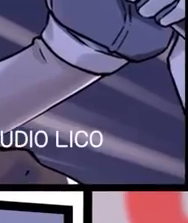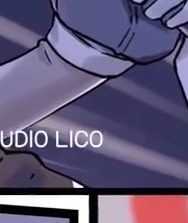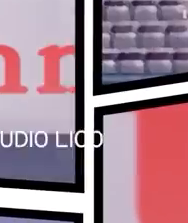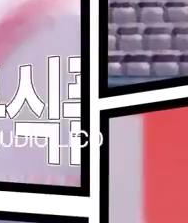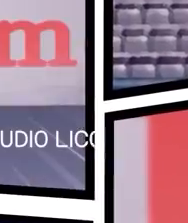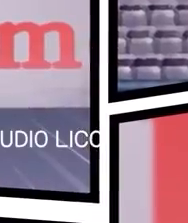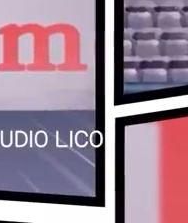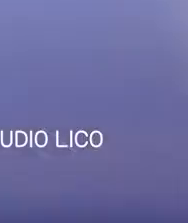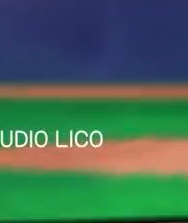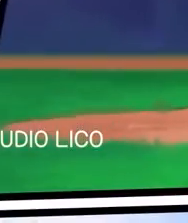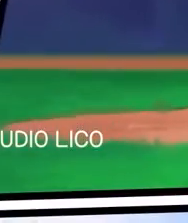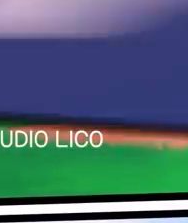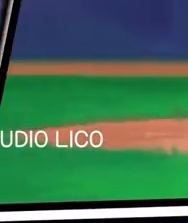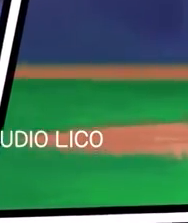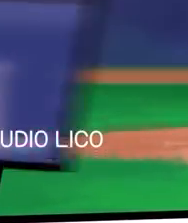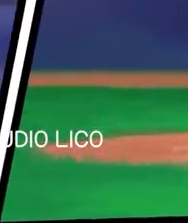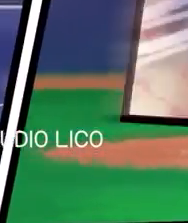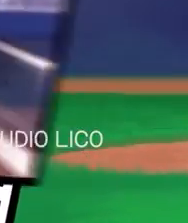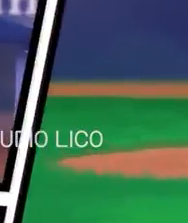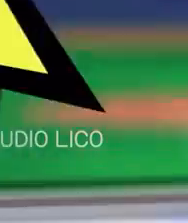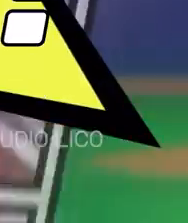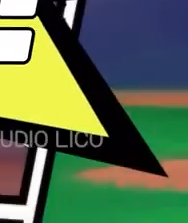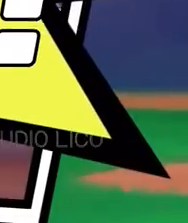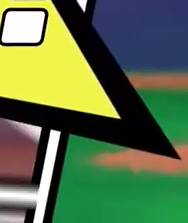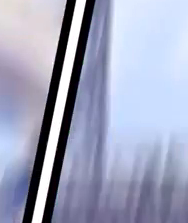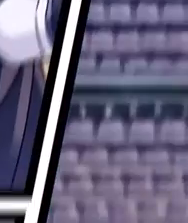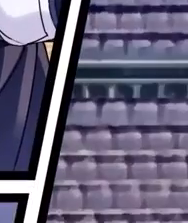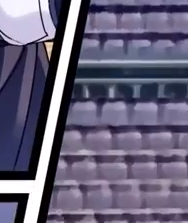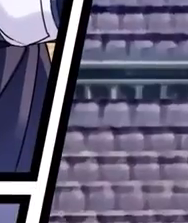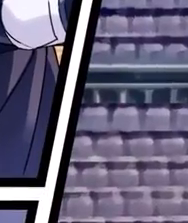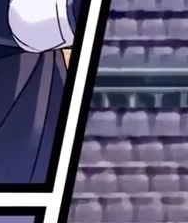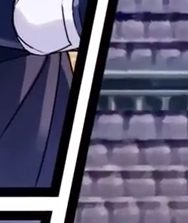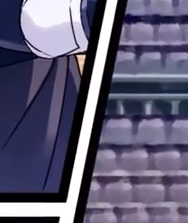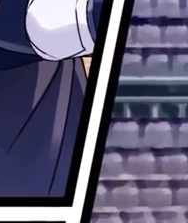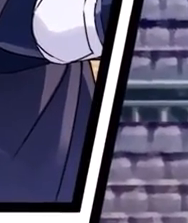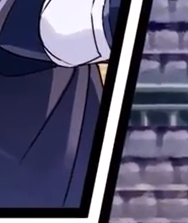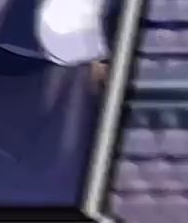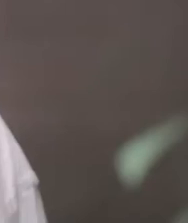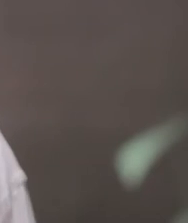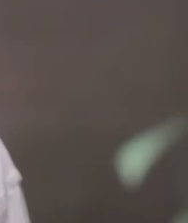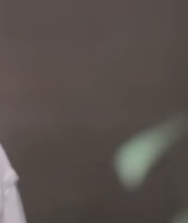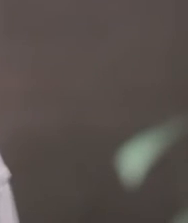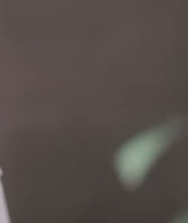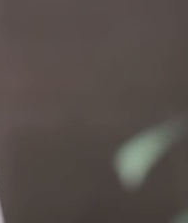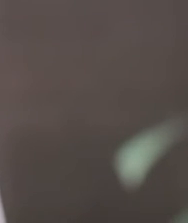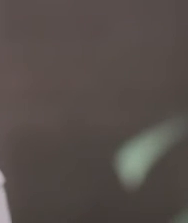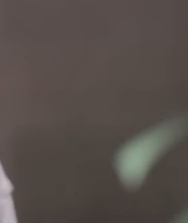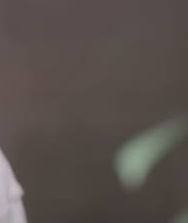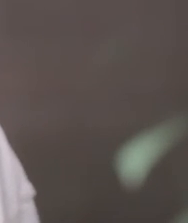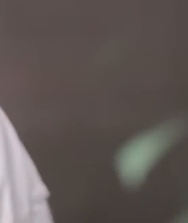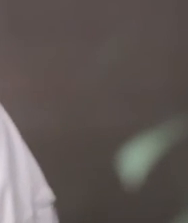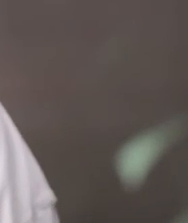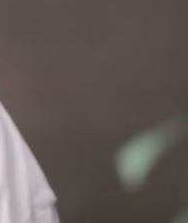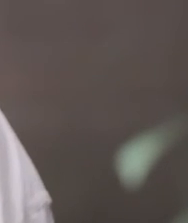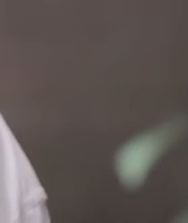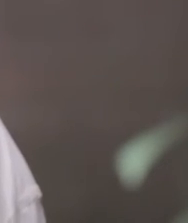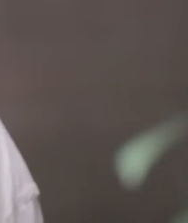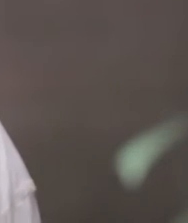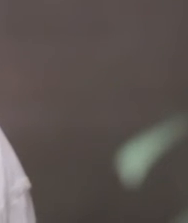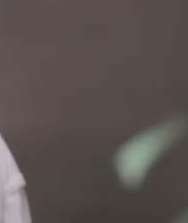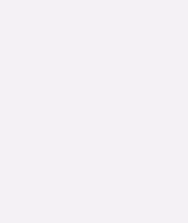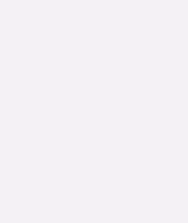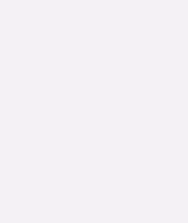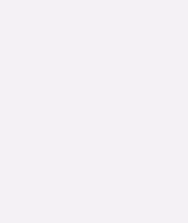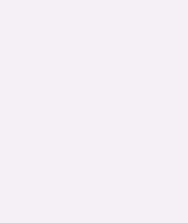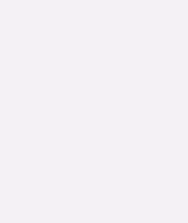정정당당한 독자라면 이런 재미 충분해. 독자의 공식 플랫폼 이용, 작가의 짜릿한 웹툰 무대를